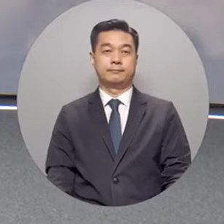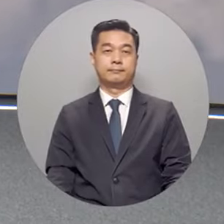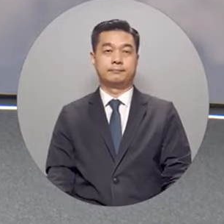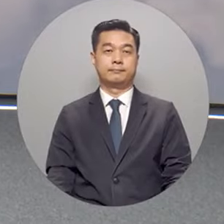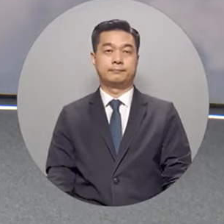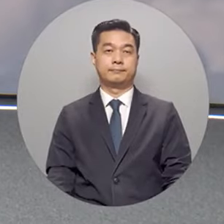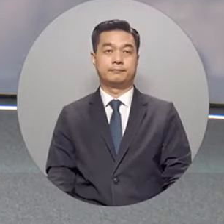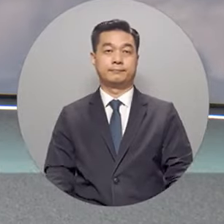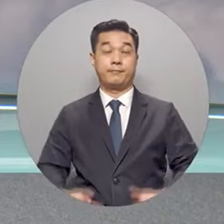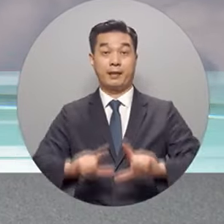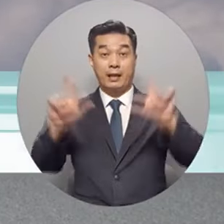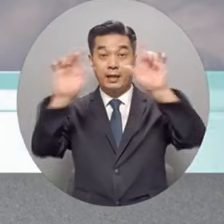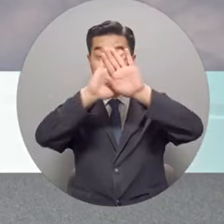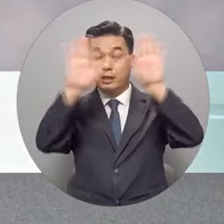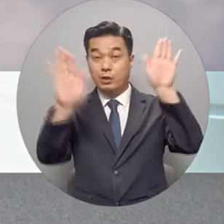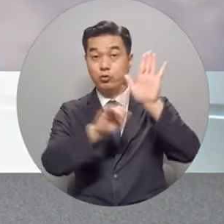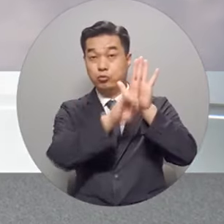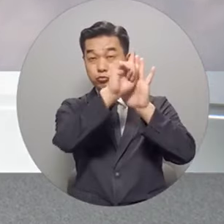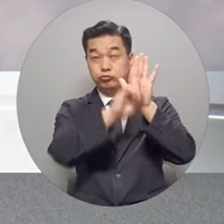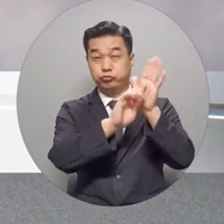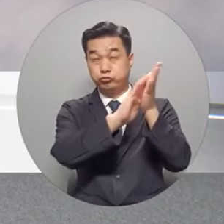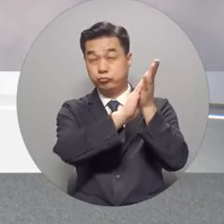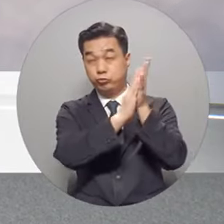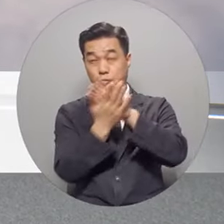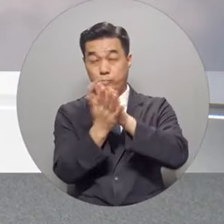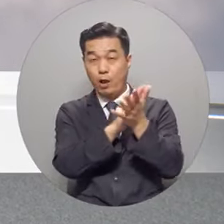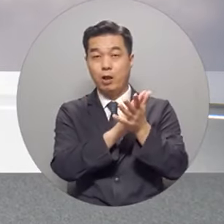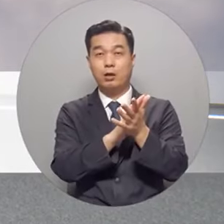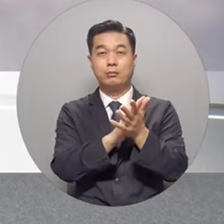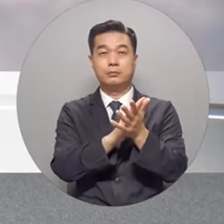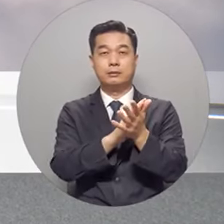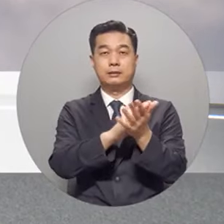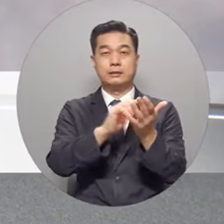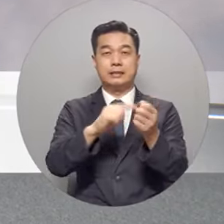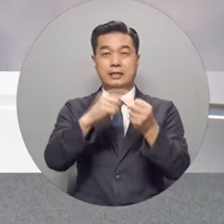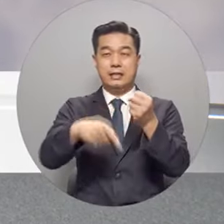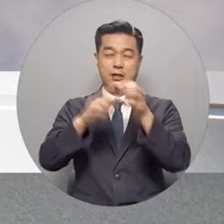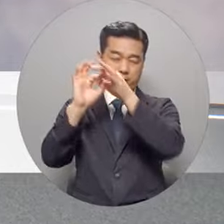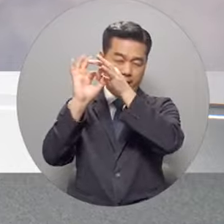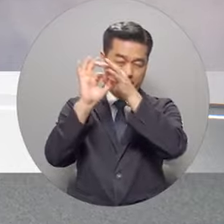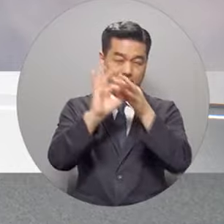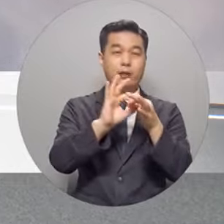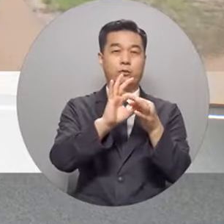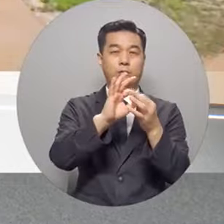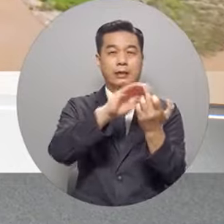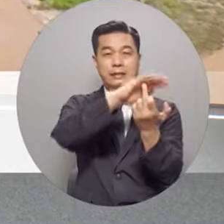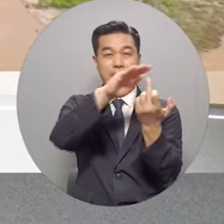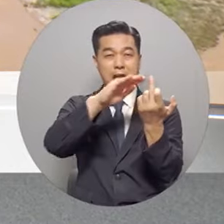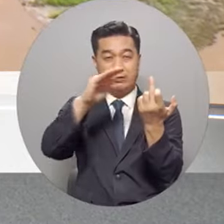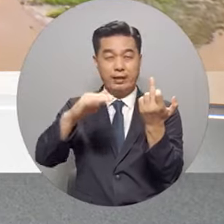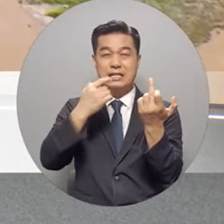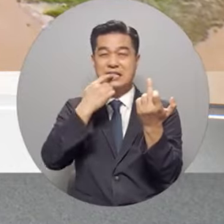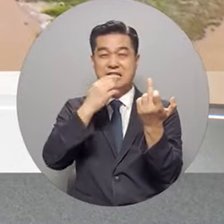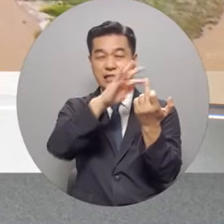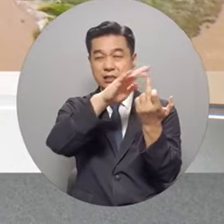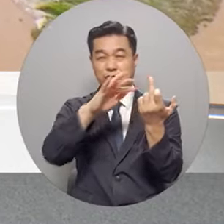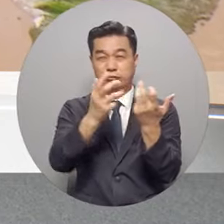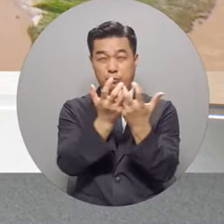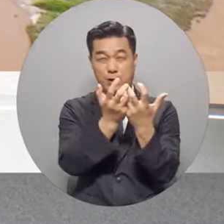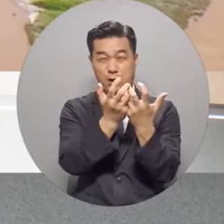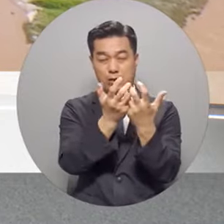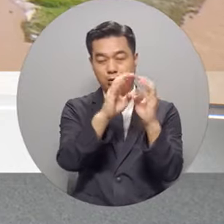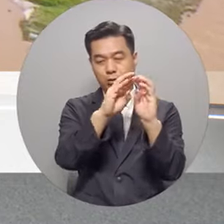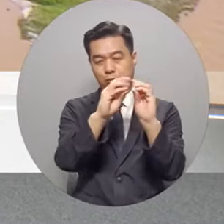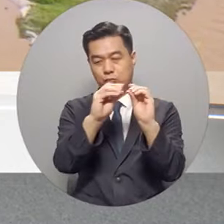기후변화는 1년 내내 얼어있는 만년설을 녹이고 있습니다. 세계의 지붕 히말라야가 녹아내리면서 각종